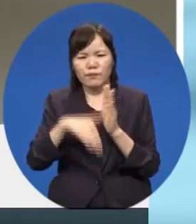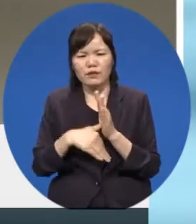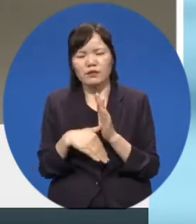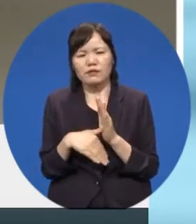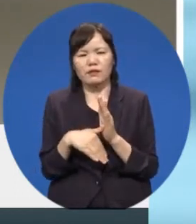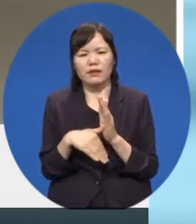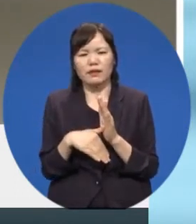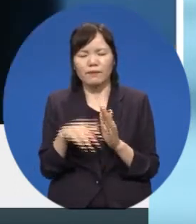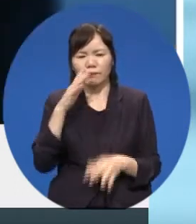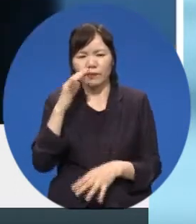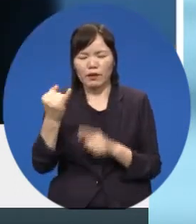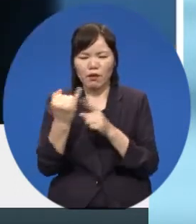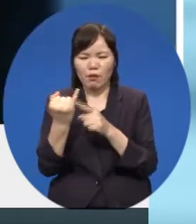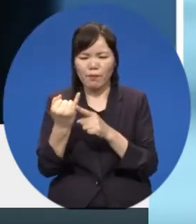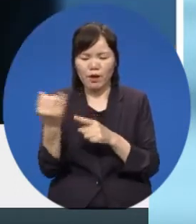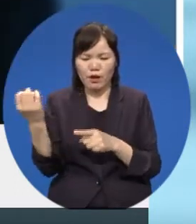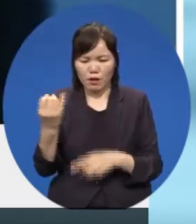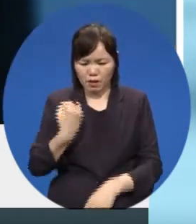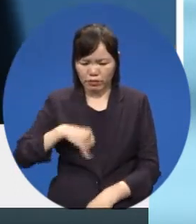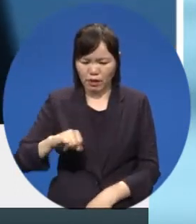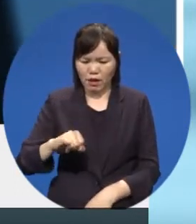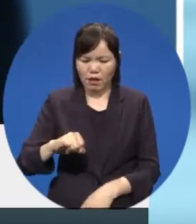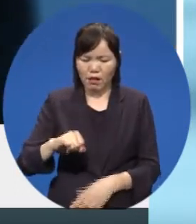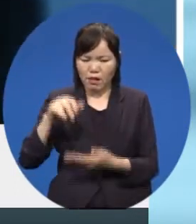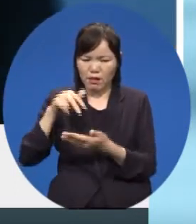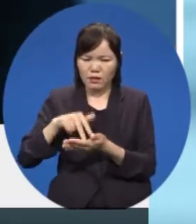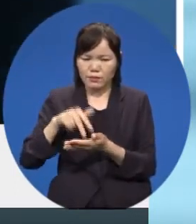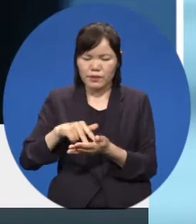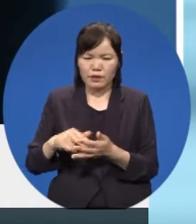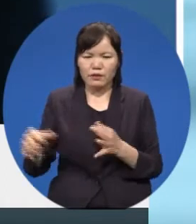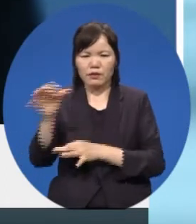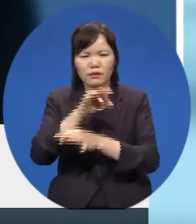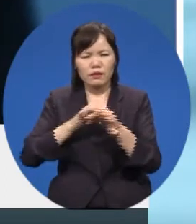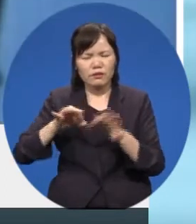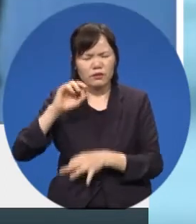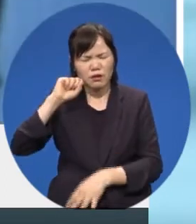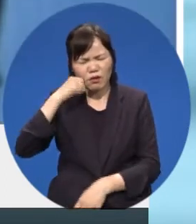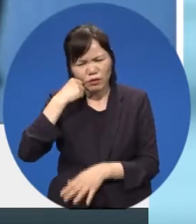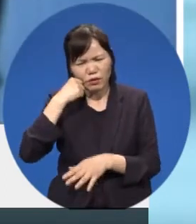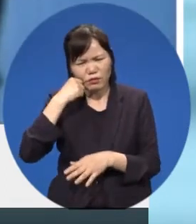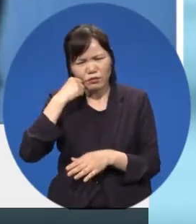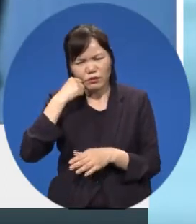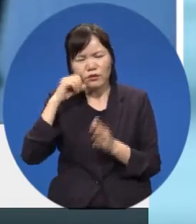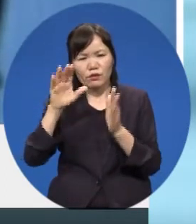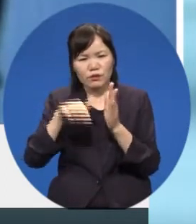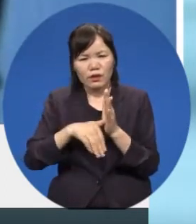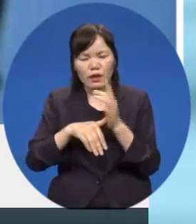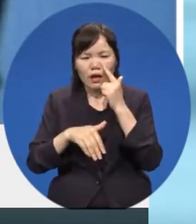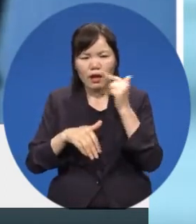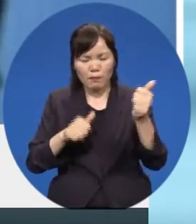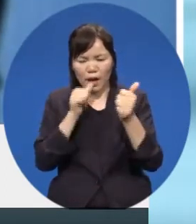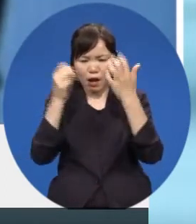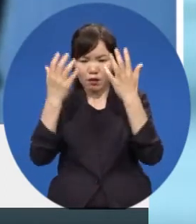때문에 엄마 라든가 딸이 라든가 이런 부분에서 경제적인 어떤 형편이 어려운 상황에 가장 이 계속 수감되어 있다 라고 했을 때는